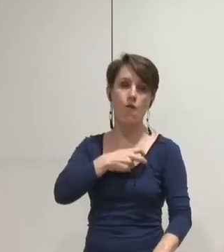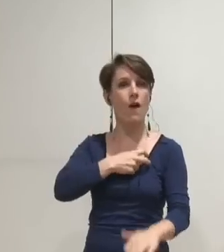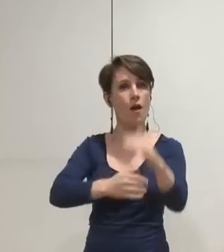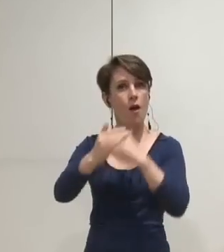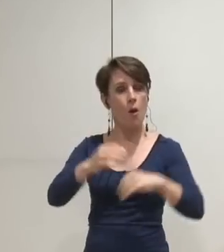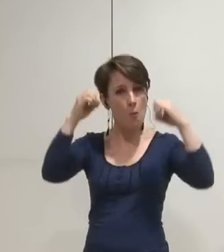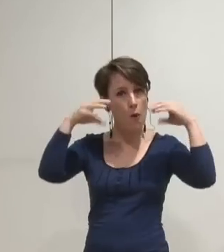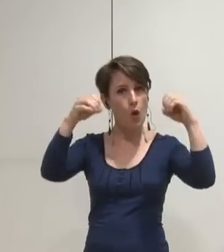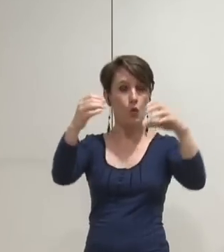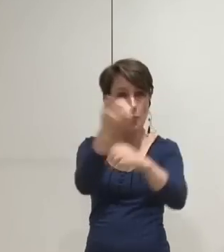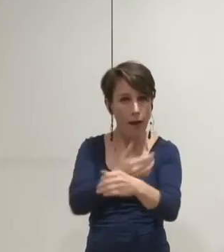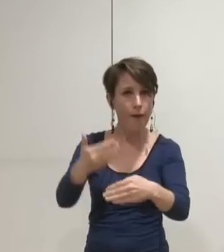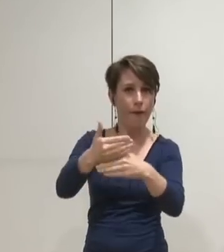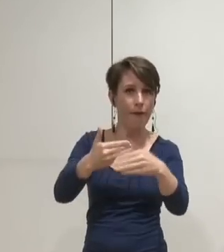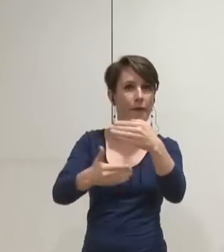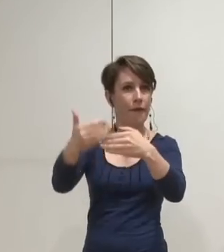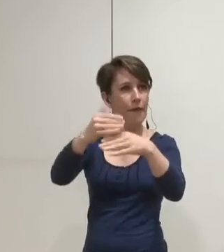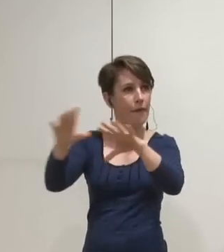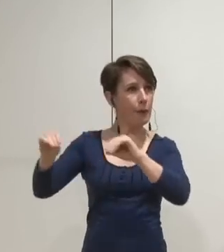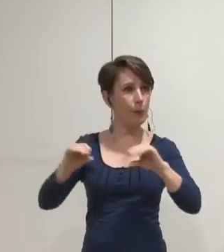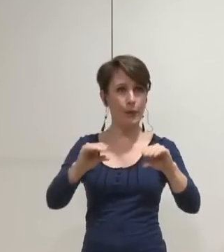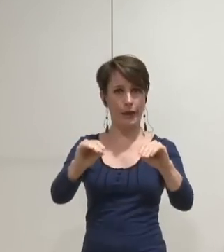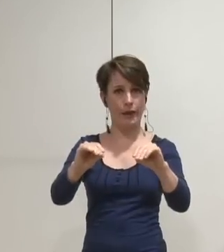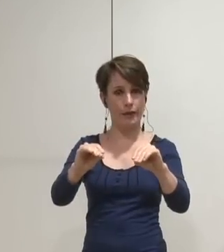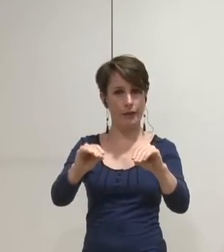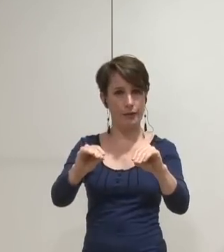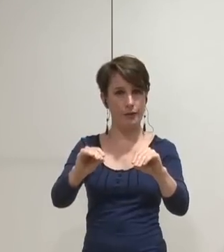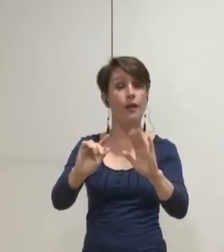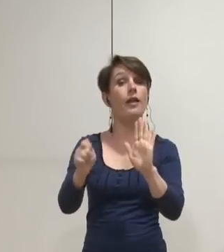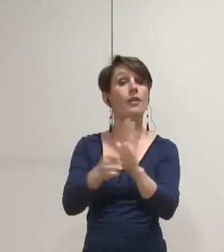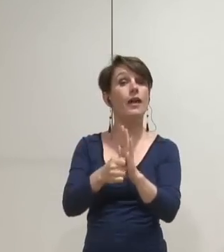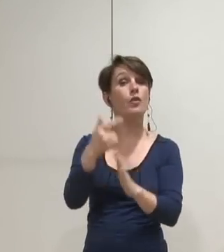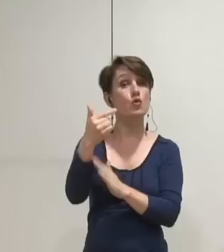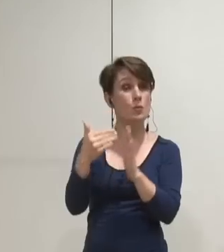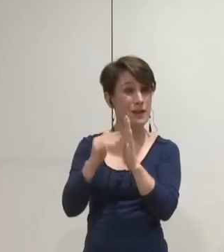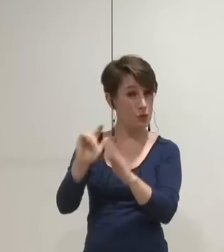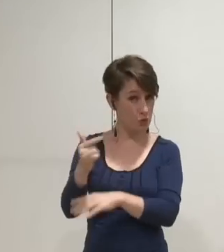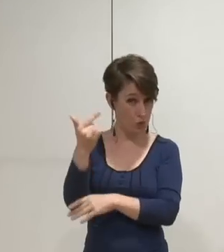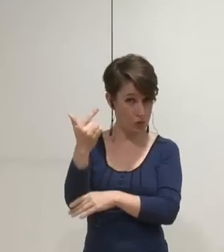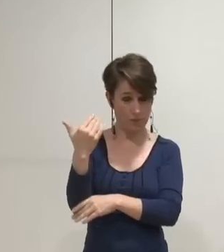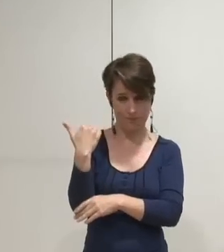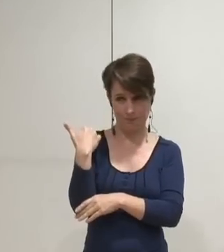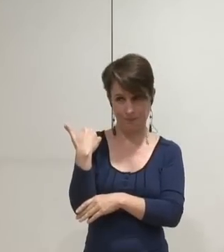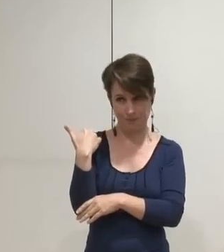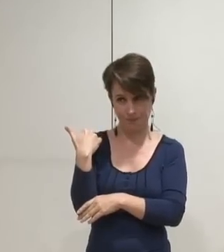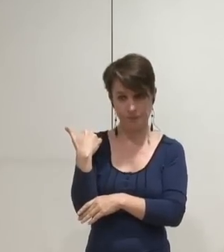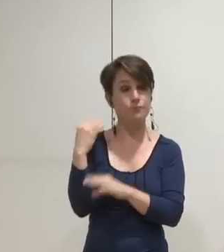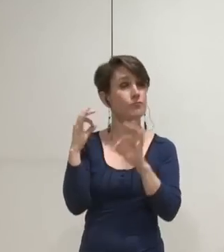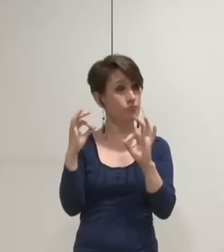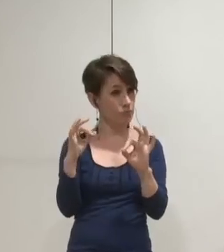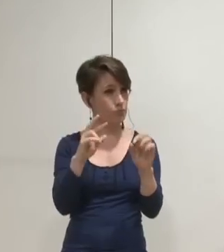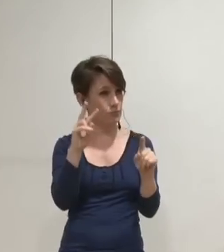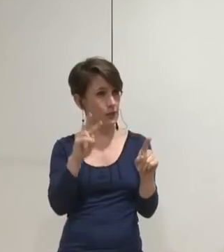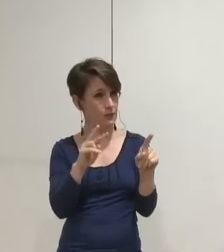arrivé devant cette instance en 2012 suite effectivement ça été rappelé à la